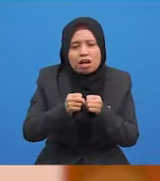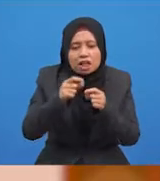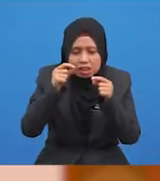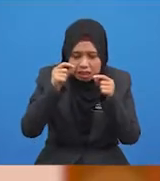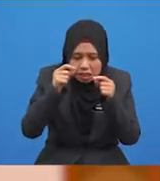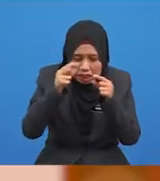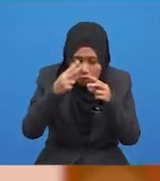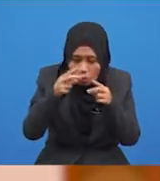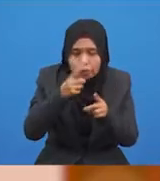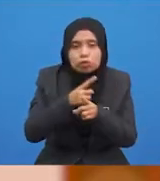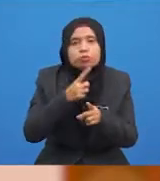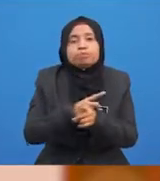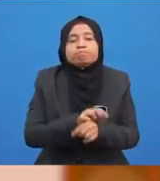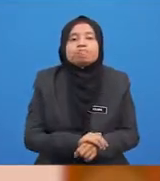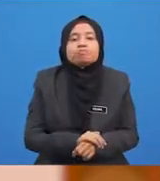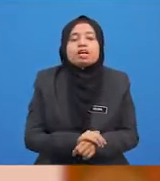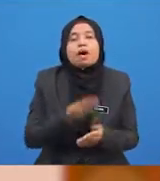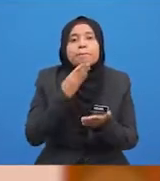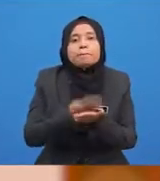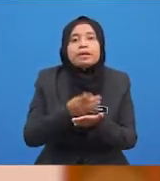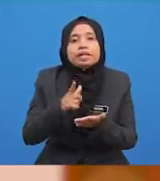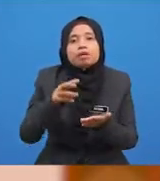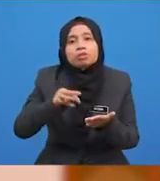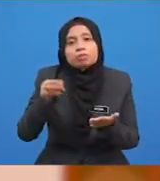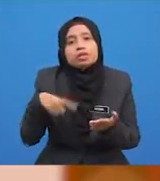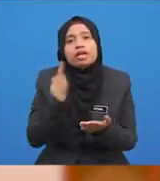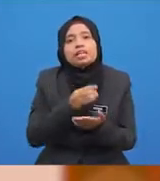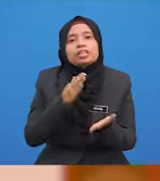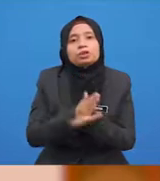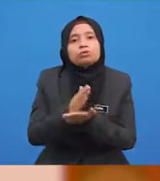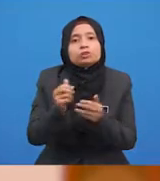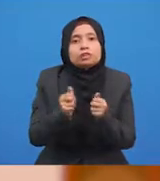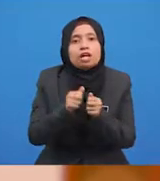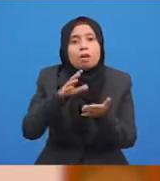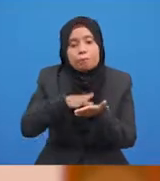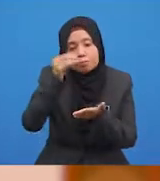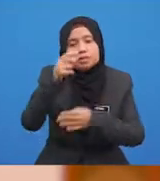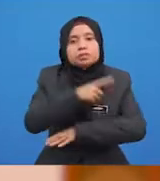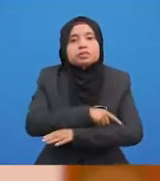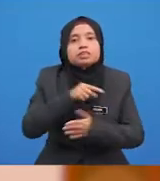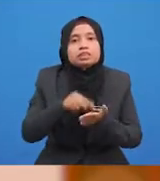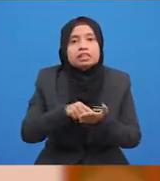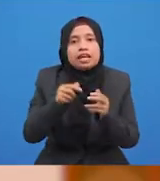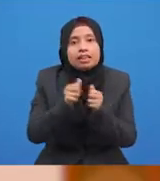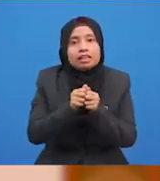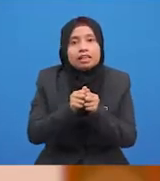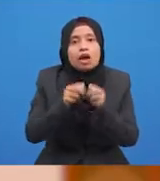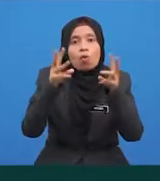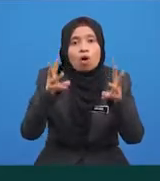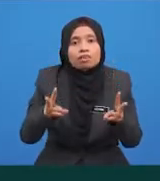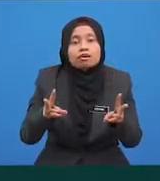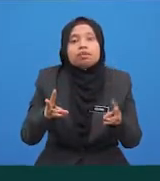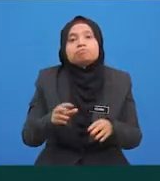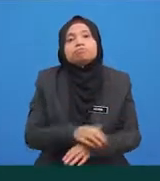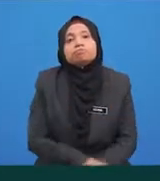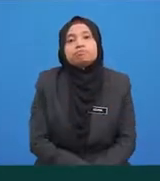memperincikannya? Baiklah murid-murid, kita akan teruskan pembelajaran kita pada hari ini dengan watak dan